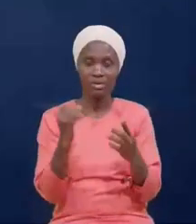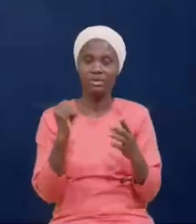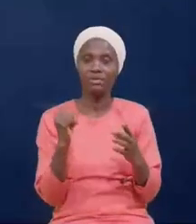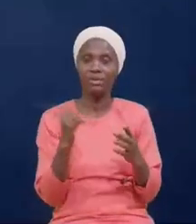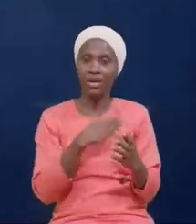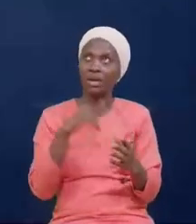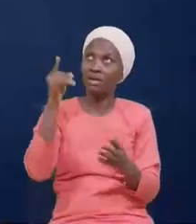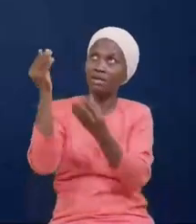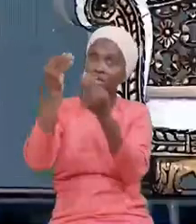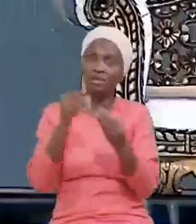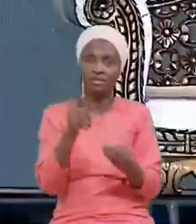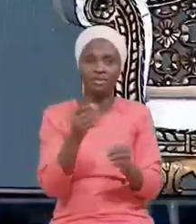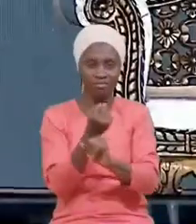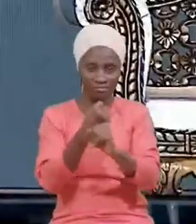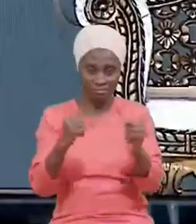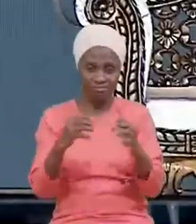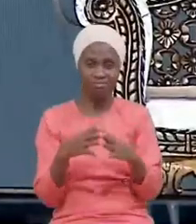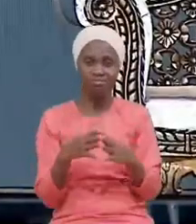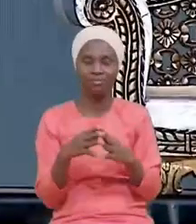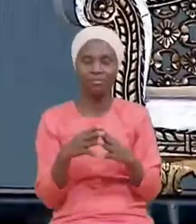et vous donne le salut.